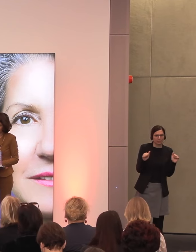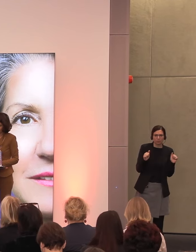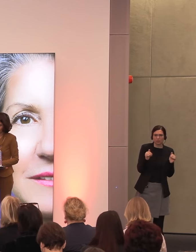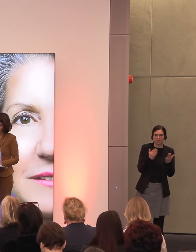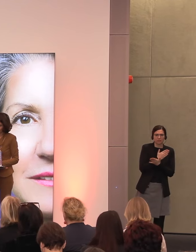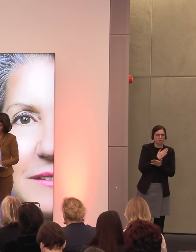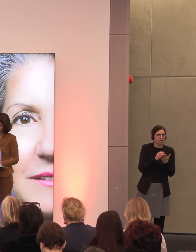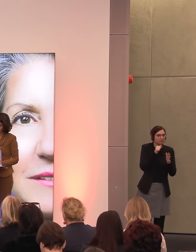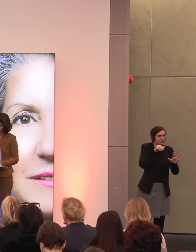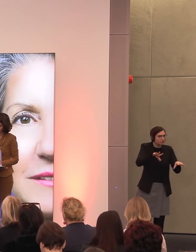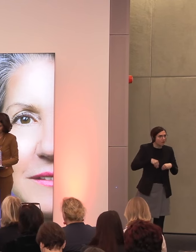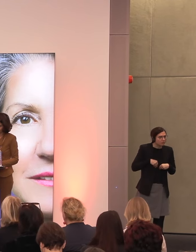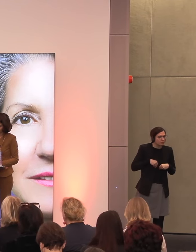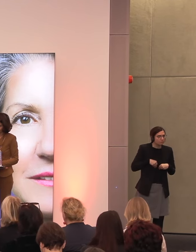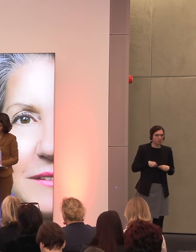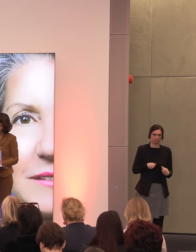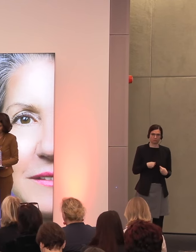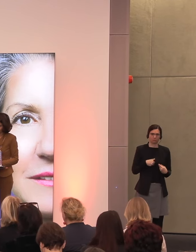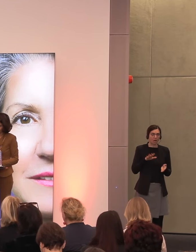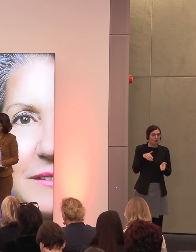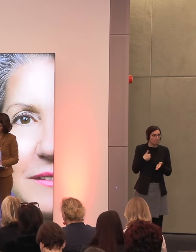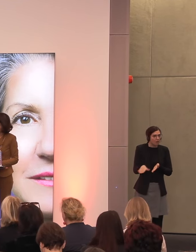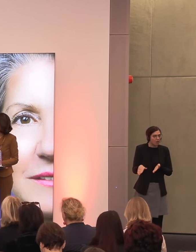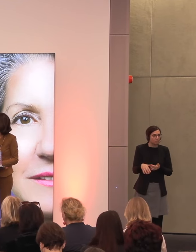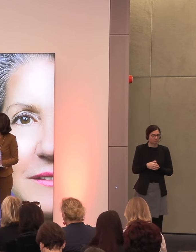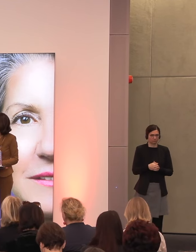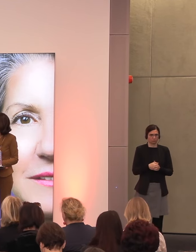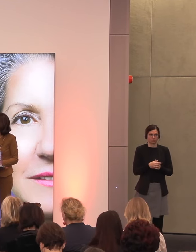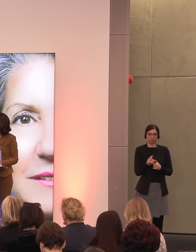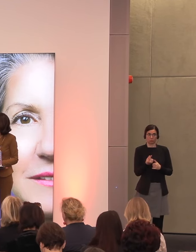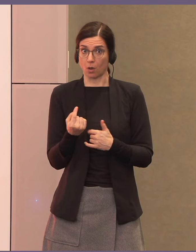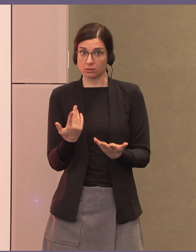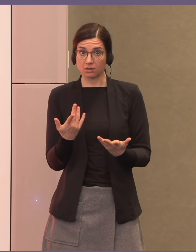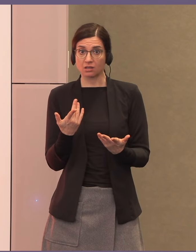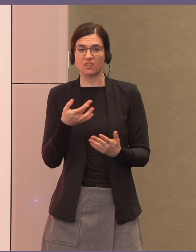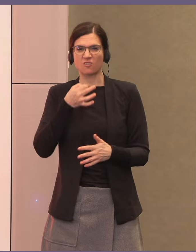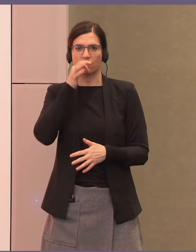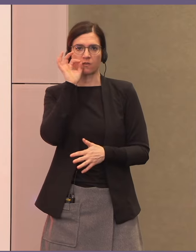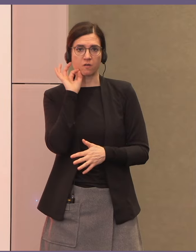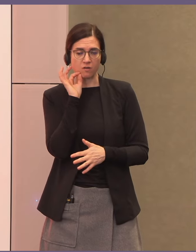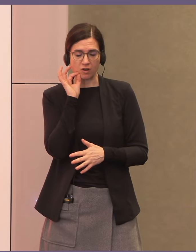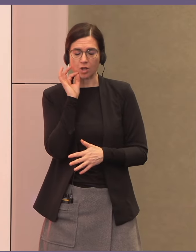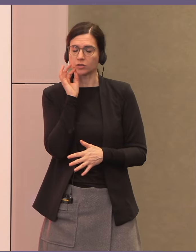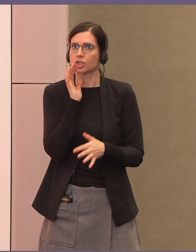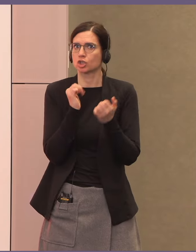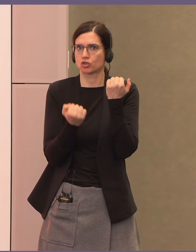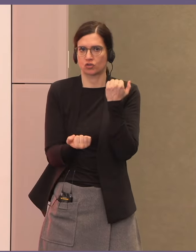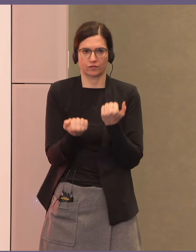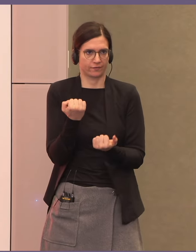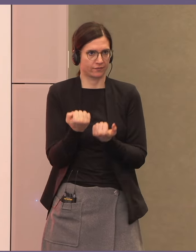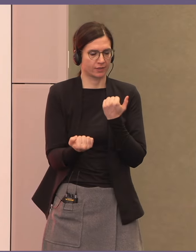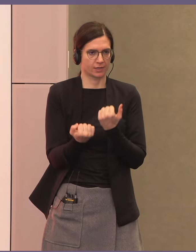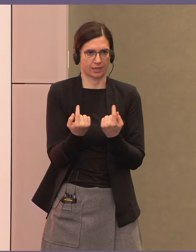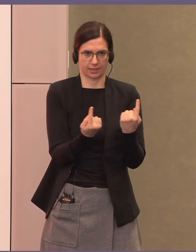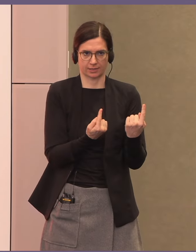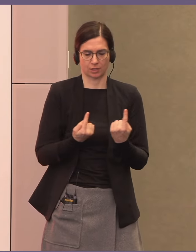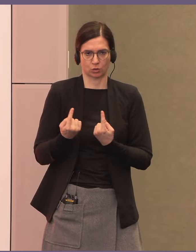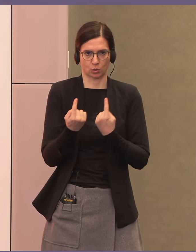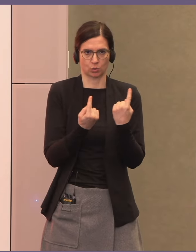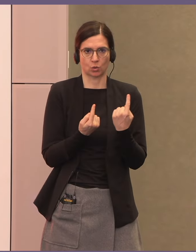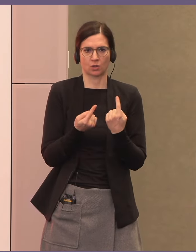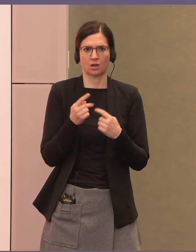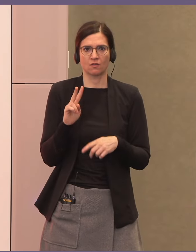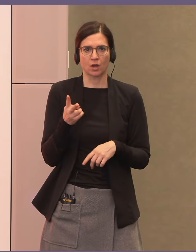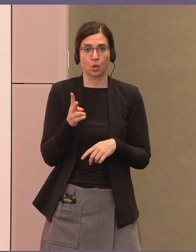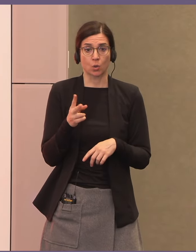akzeptiert. Und wo natürlich dann auch für die Frauen wiederum eine sehr schwierige Situation sich darstellt, weil wir